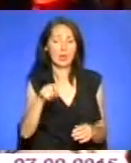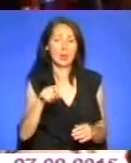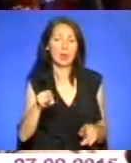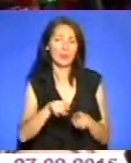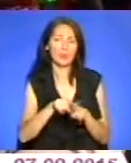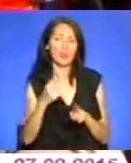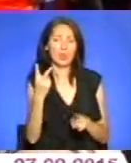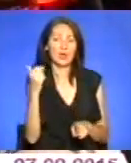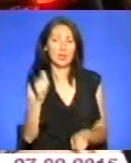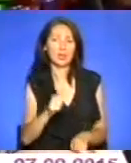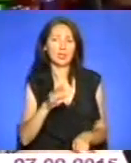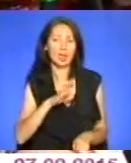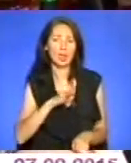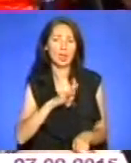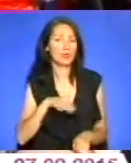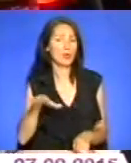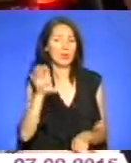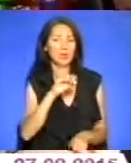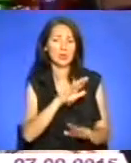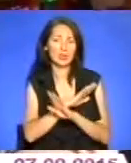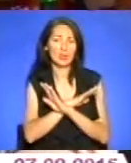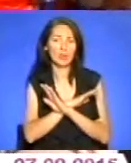побув. І все, і загинув.